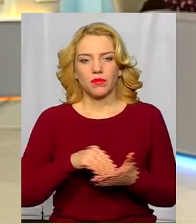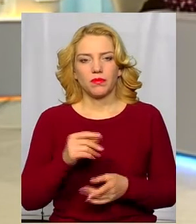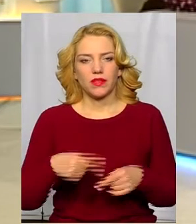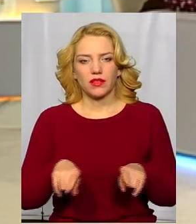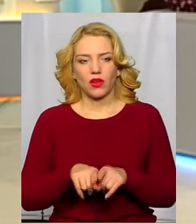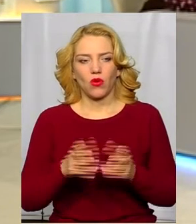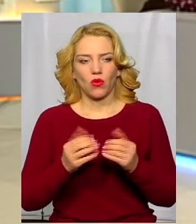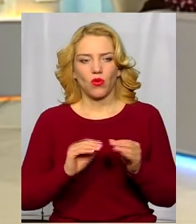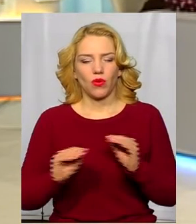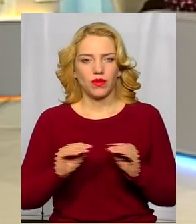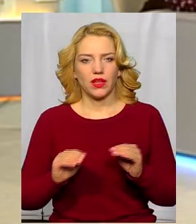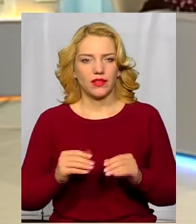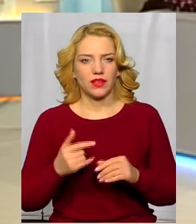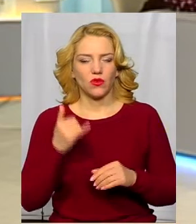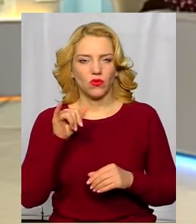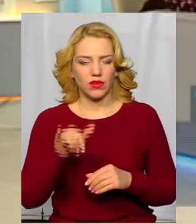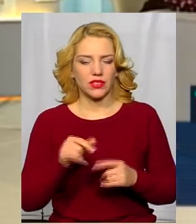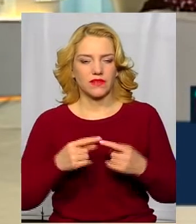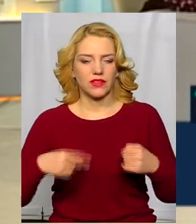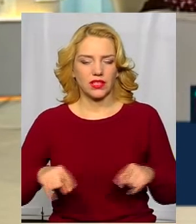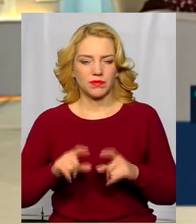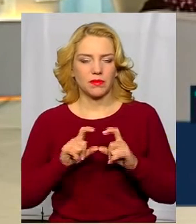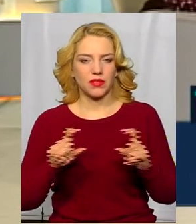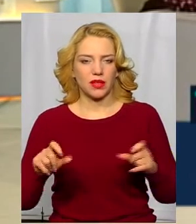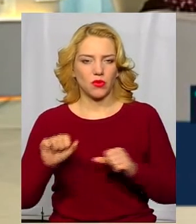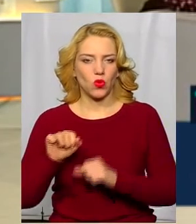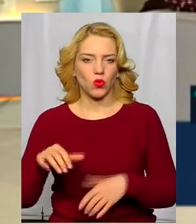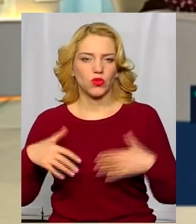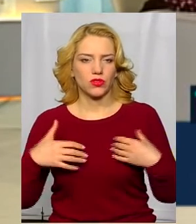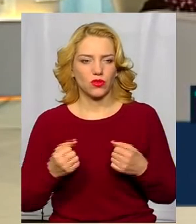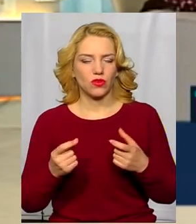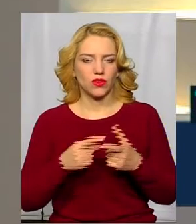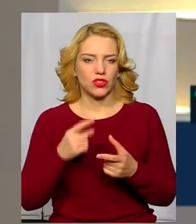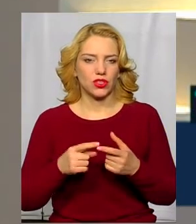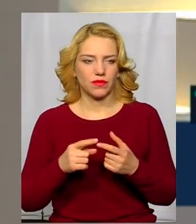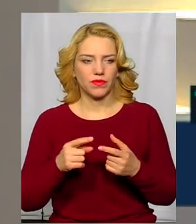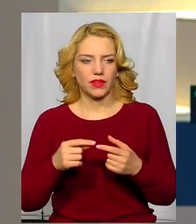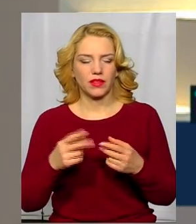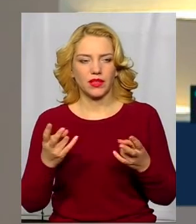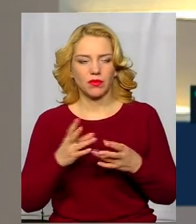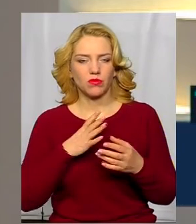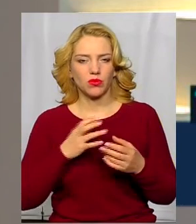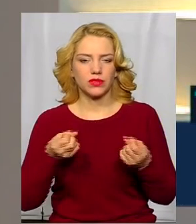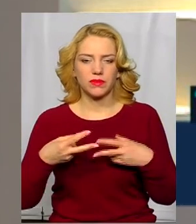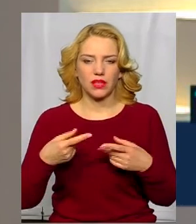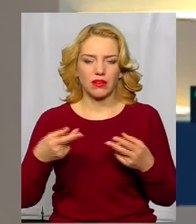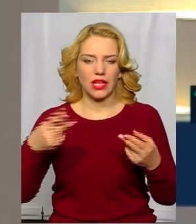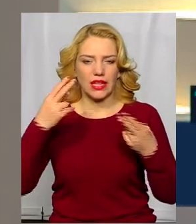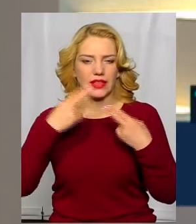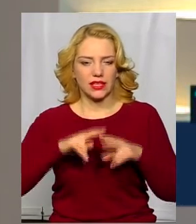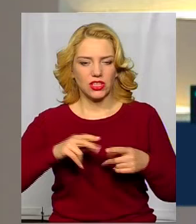обладнання вам, чи в відділенні, чи в департаменті охорони здоров'я доводились якісь там технічні характеристики, де має, чи